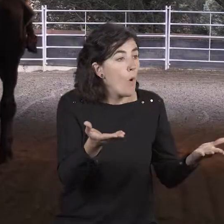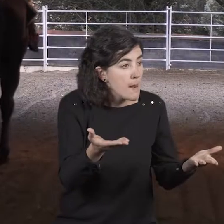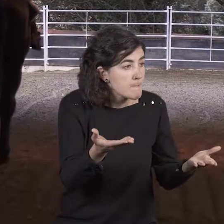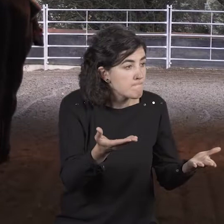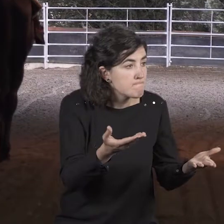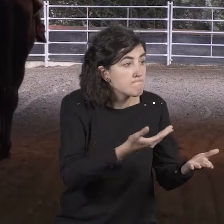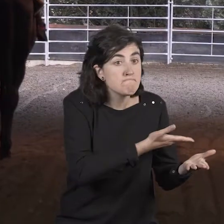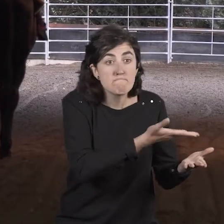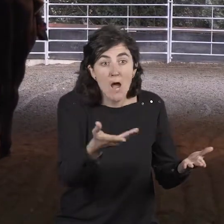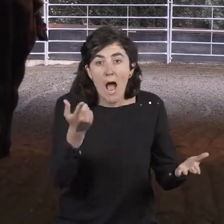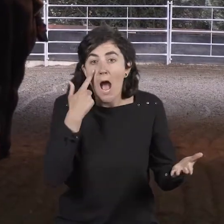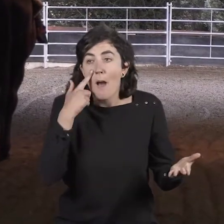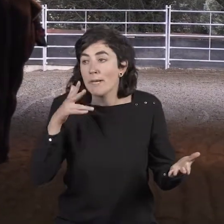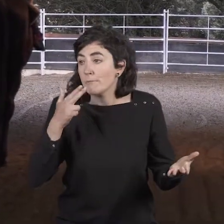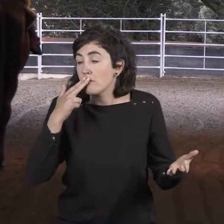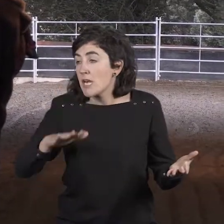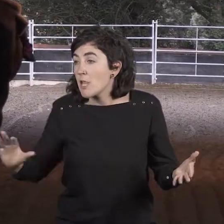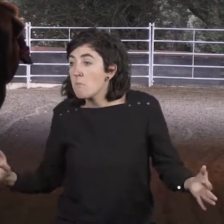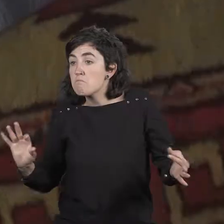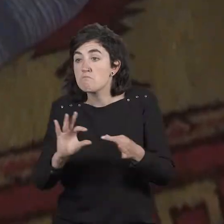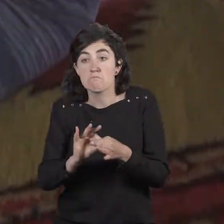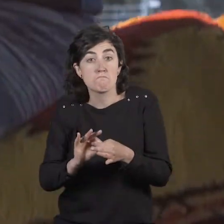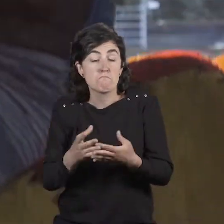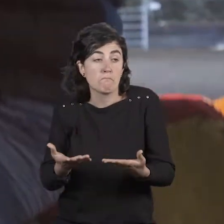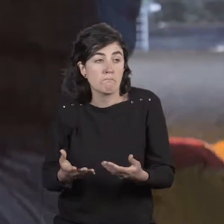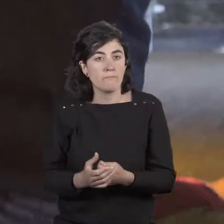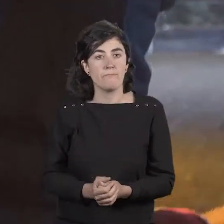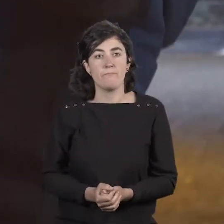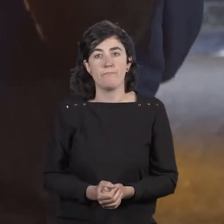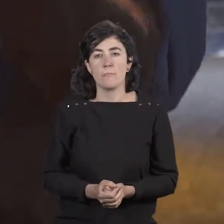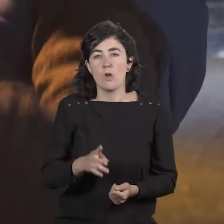aldiren, eta hortik aurrera, pues, berarekin, pizkanaka, pues, aurrera joan.